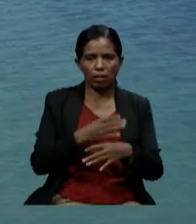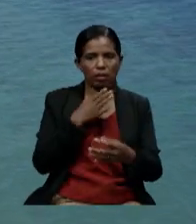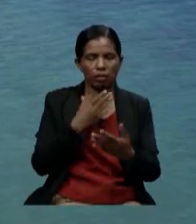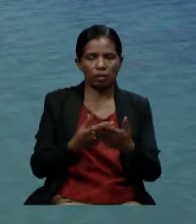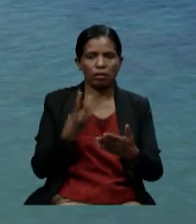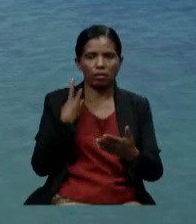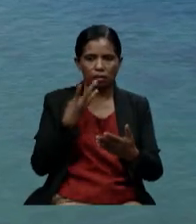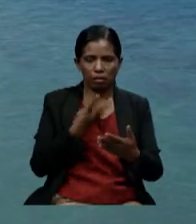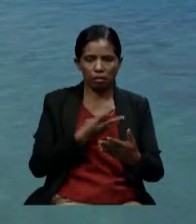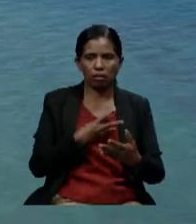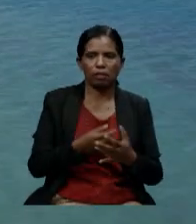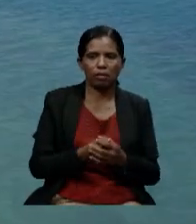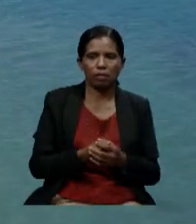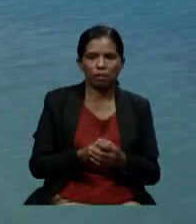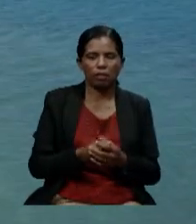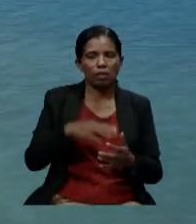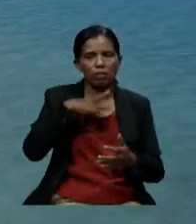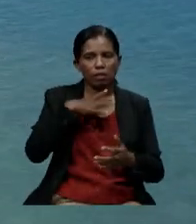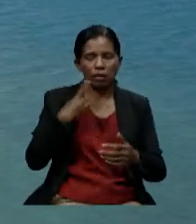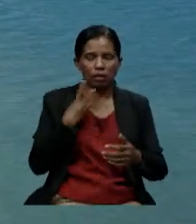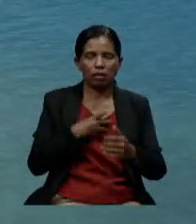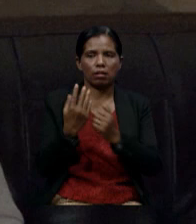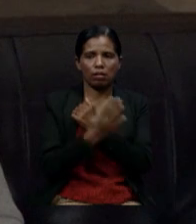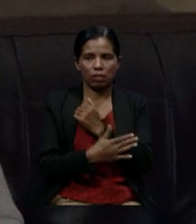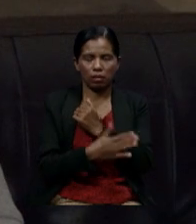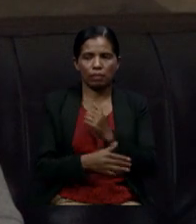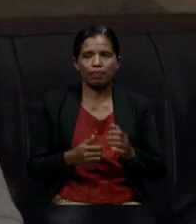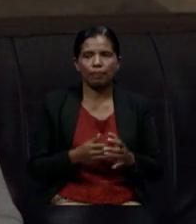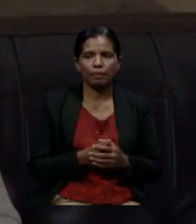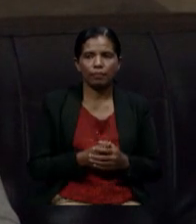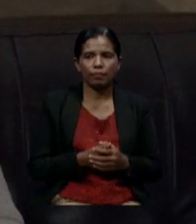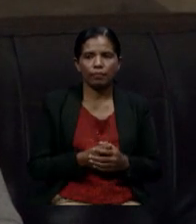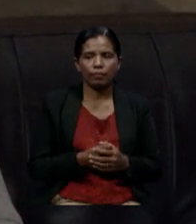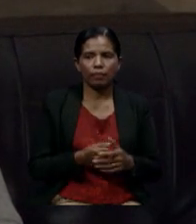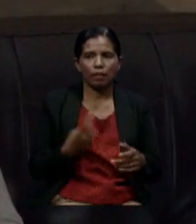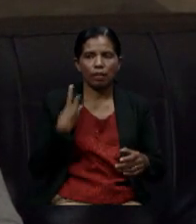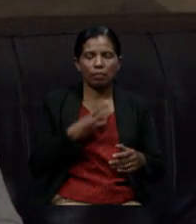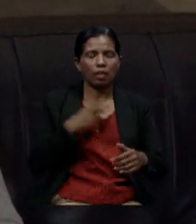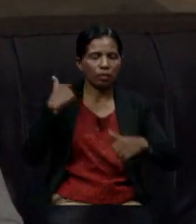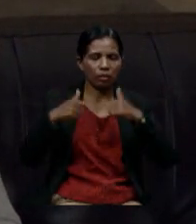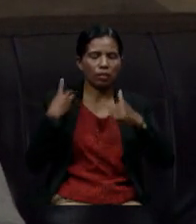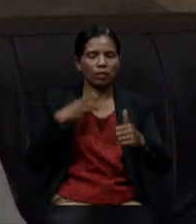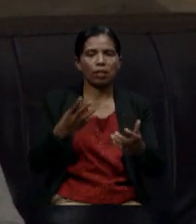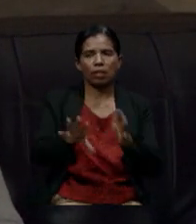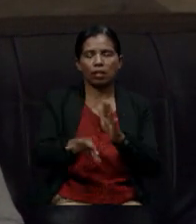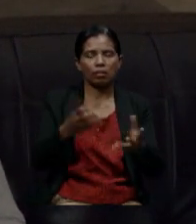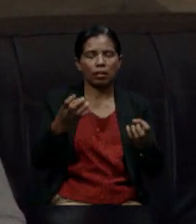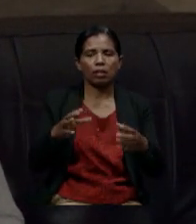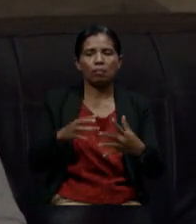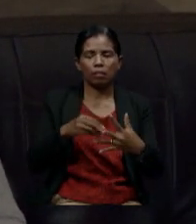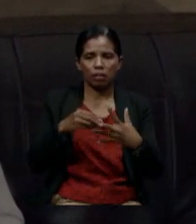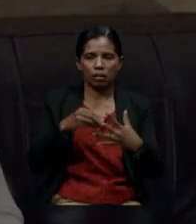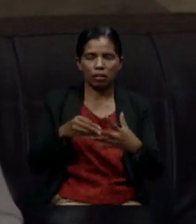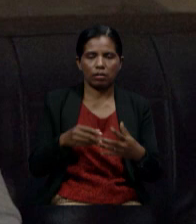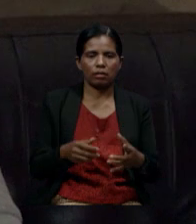gestão lixo e tener aí. Durante a minha atividade serna, me retam para glima plástico.